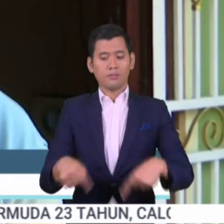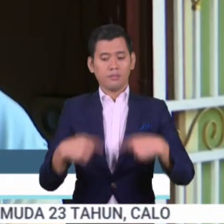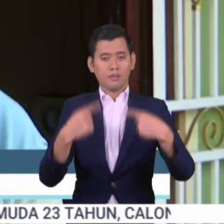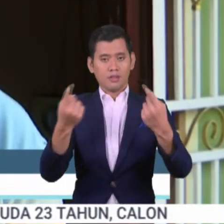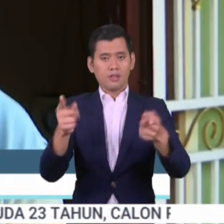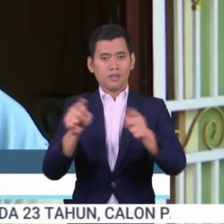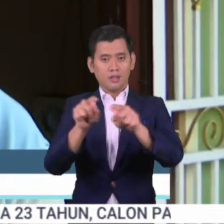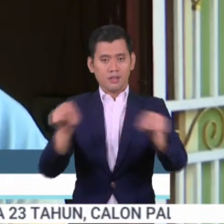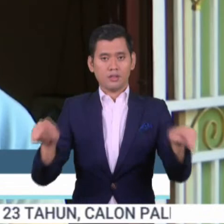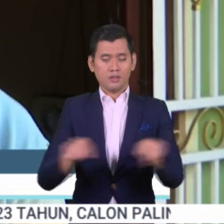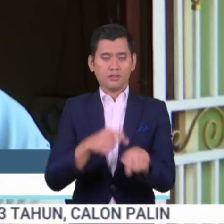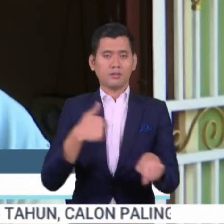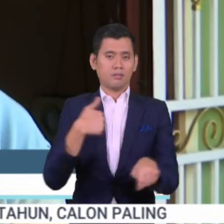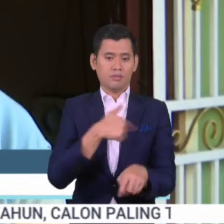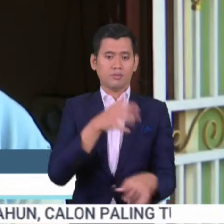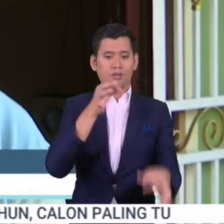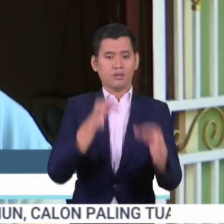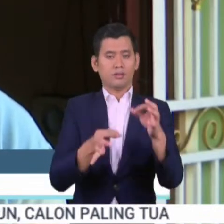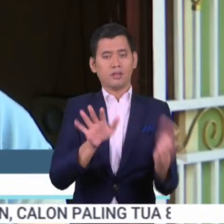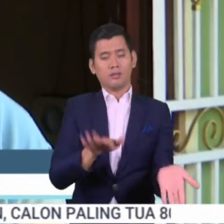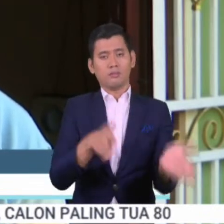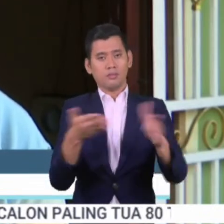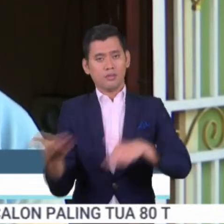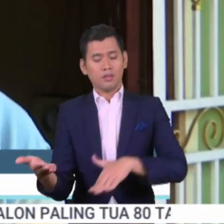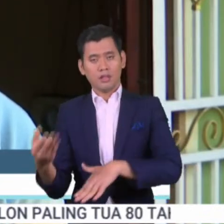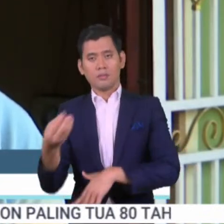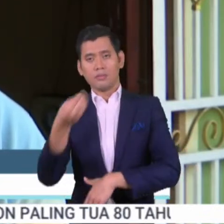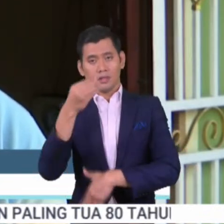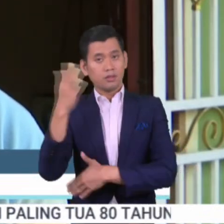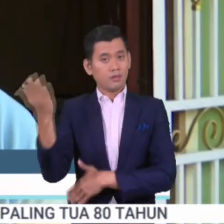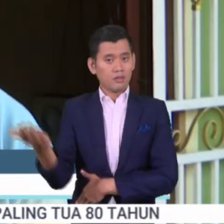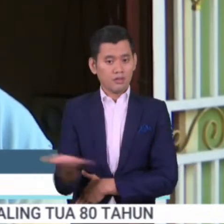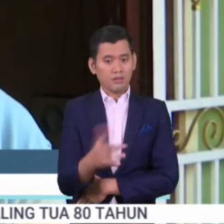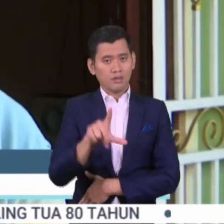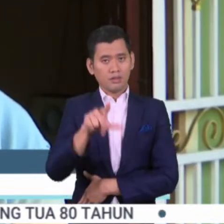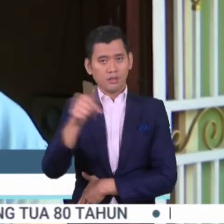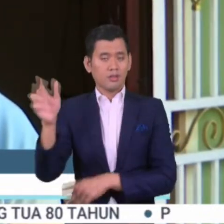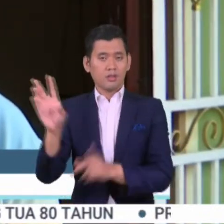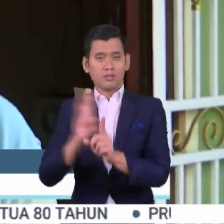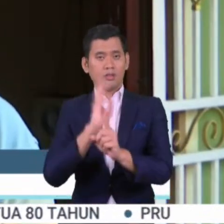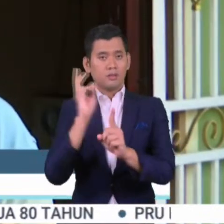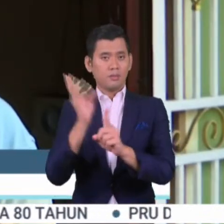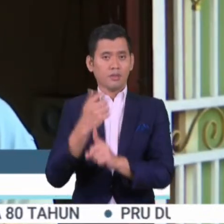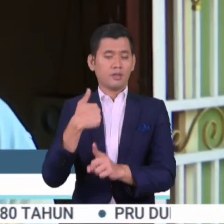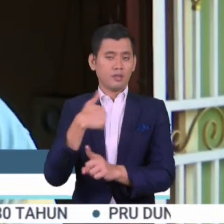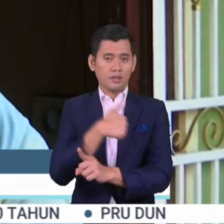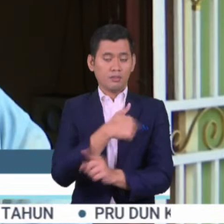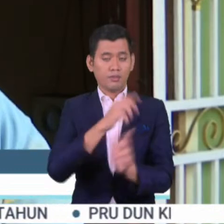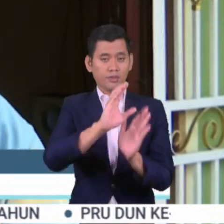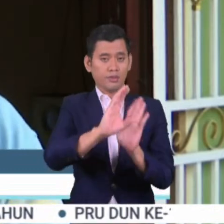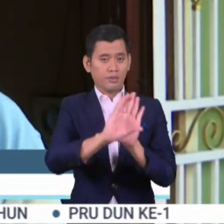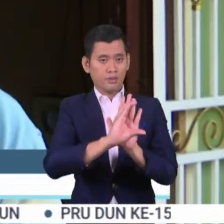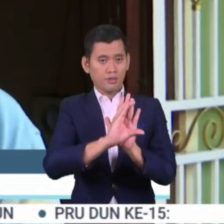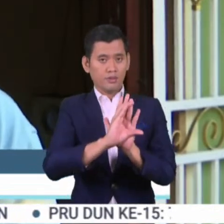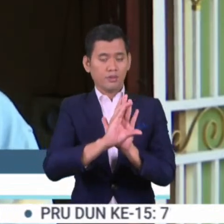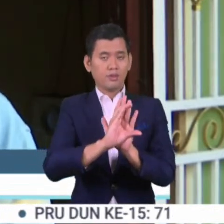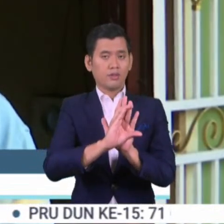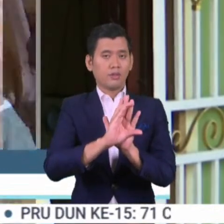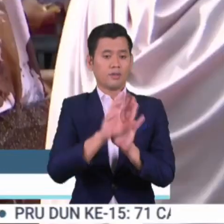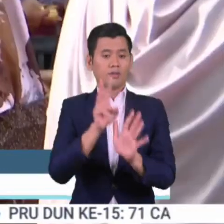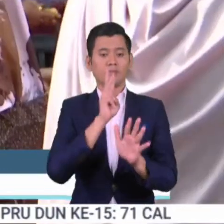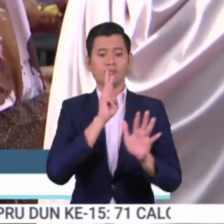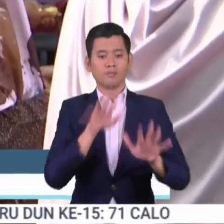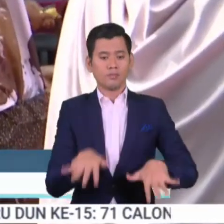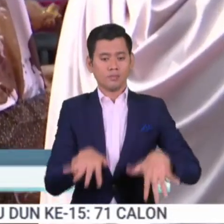daripada berlaku kematian, kenduri kenara, lain-lain menjaga kebajikan kami, contohnya kejadian